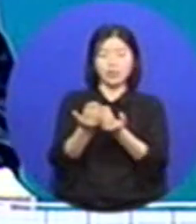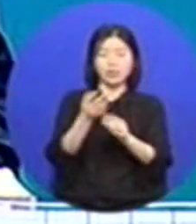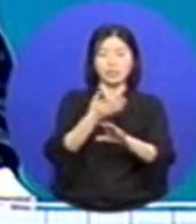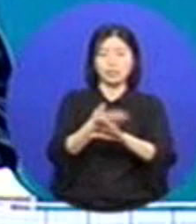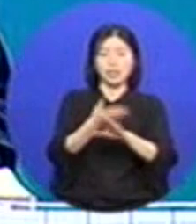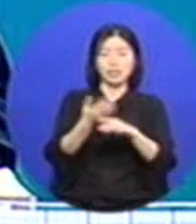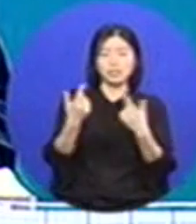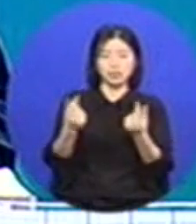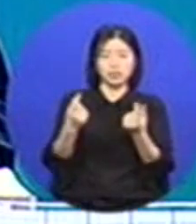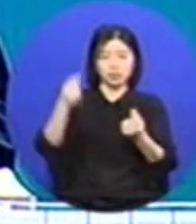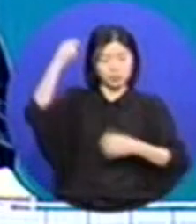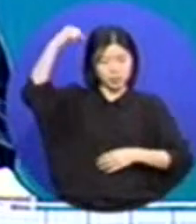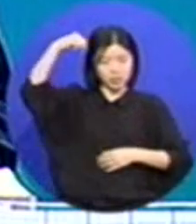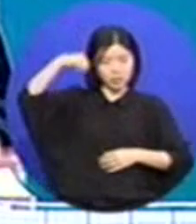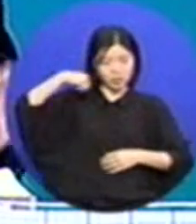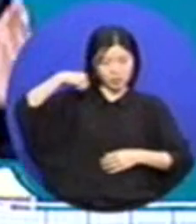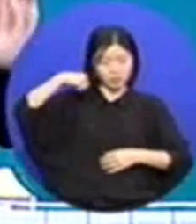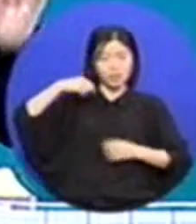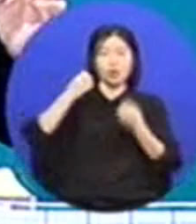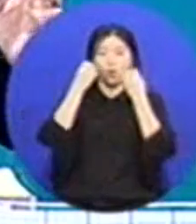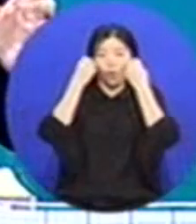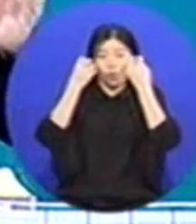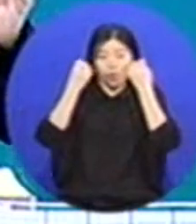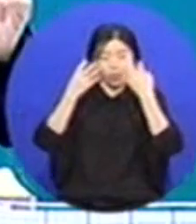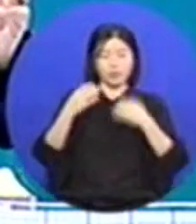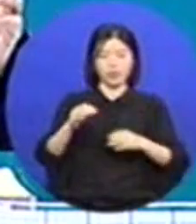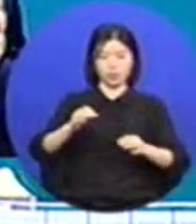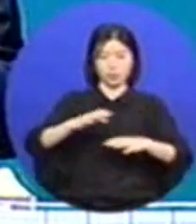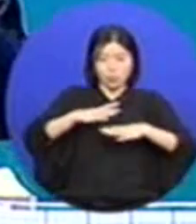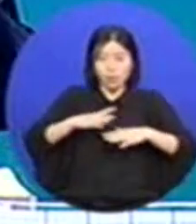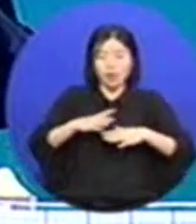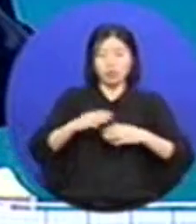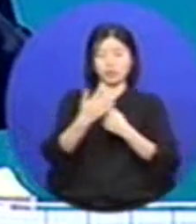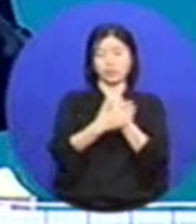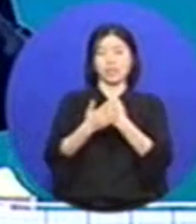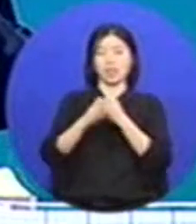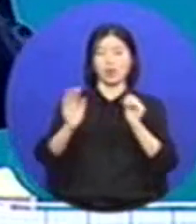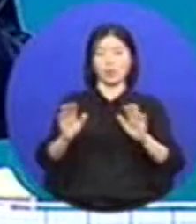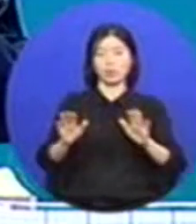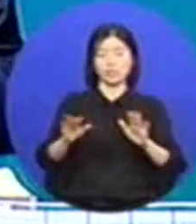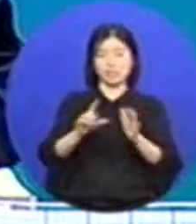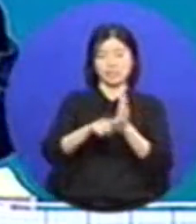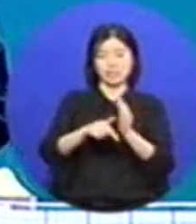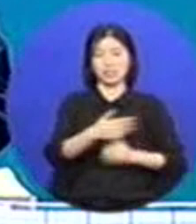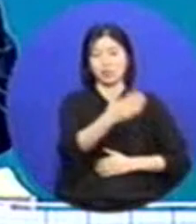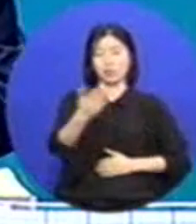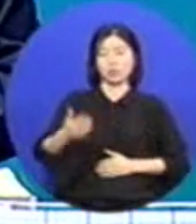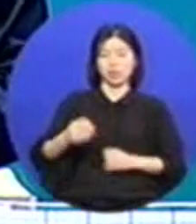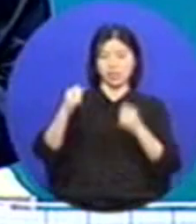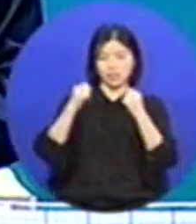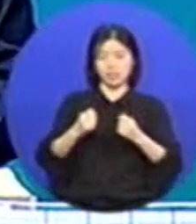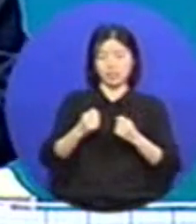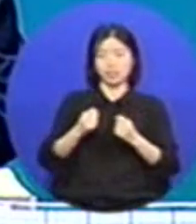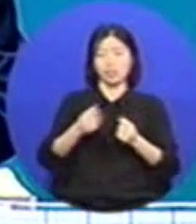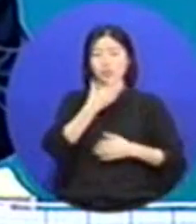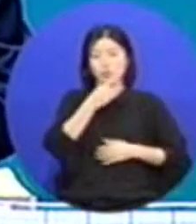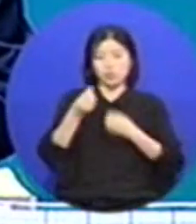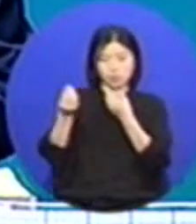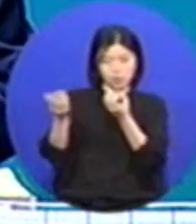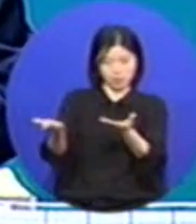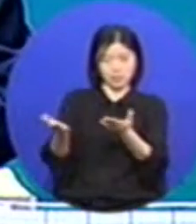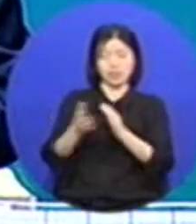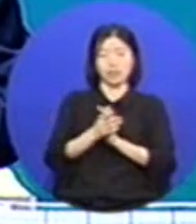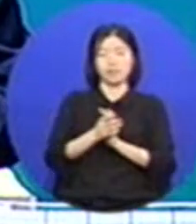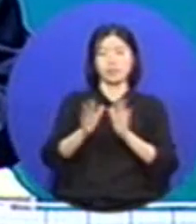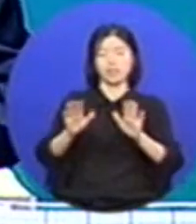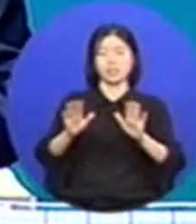신기할 정도의 이 놀라운 은혜가 오늘 이 시간 여러분에게 있기를 축복합니다 이제